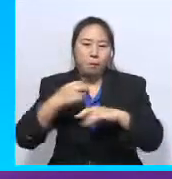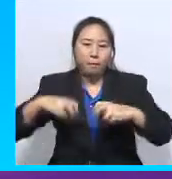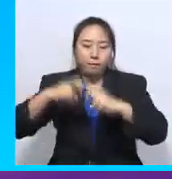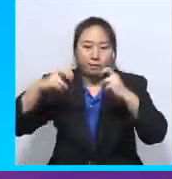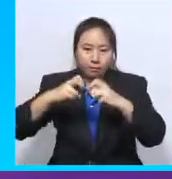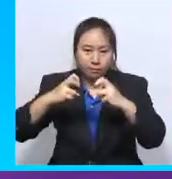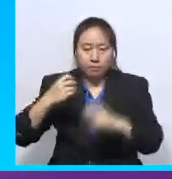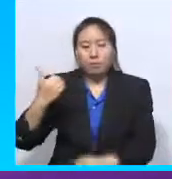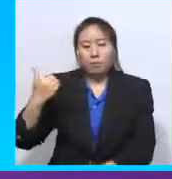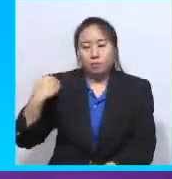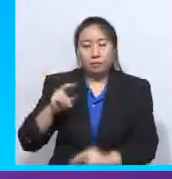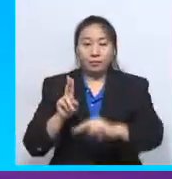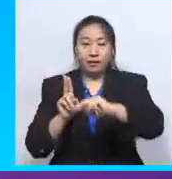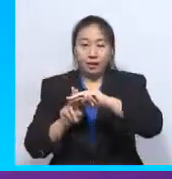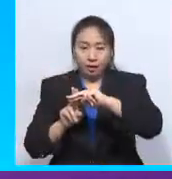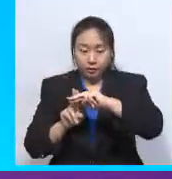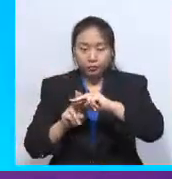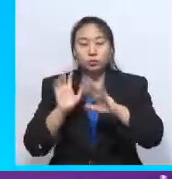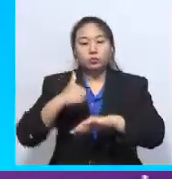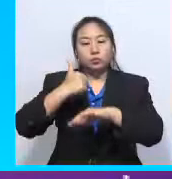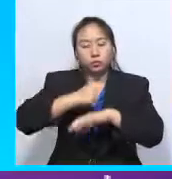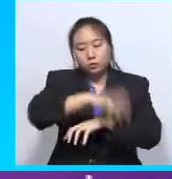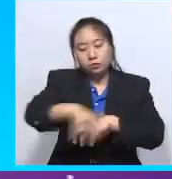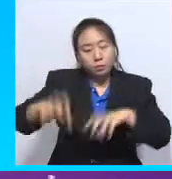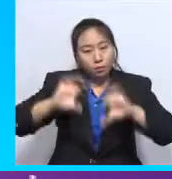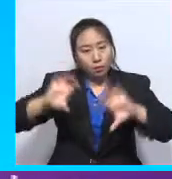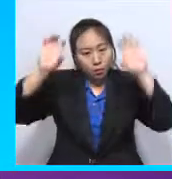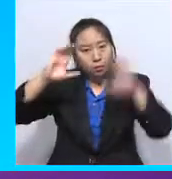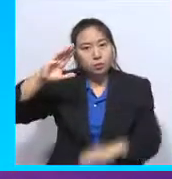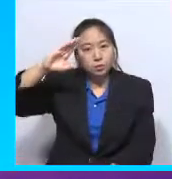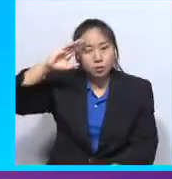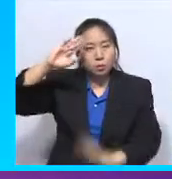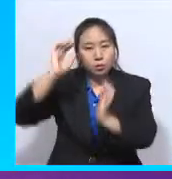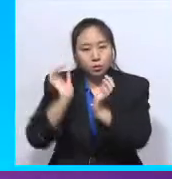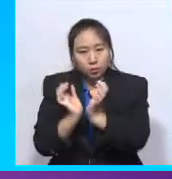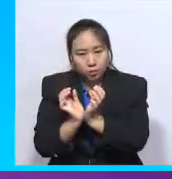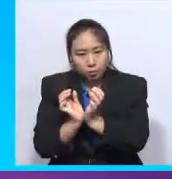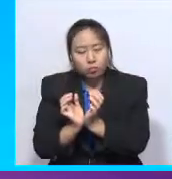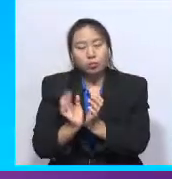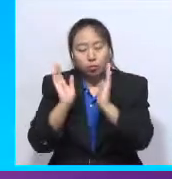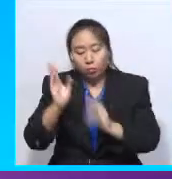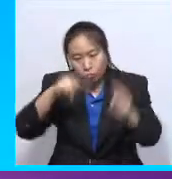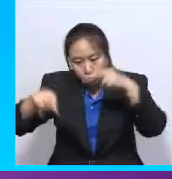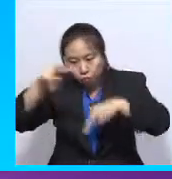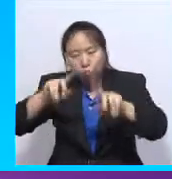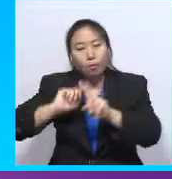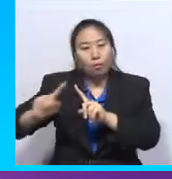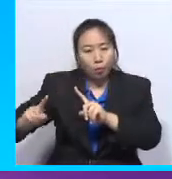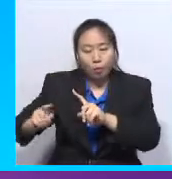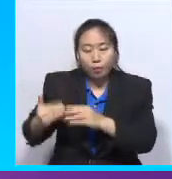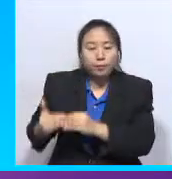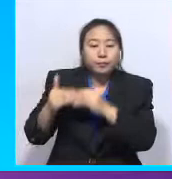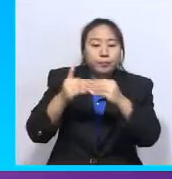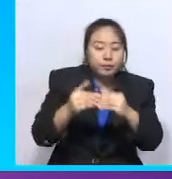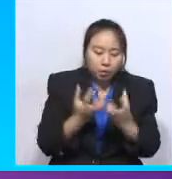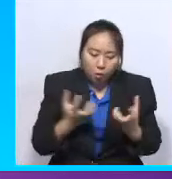รินทร์ก็ได้นำเหล่ากาชาดจังหวัดรวมถึงหัวหน้าส่วนราชการทหารตำรวจและปกครองส่วนท้องถิ่นไปมอบสิ่ง